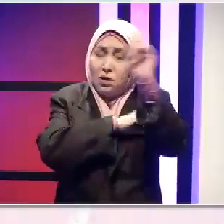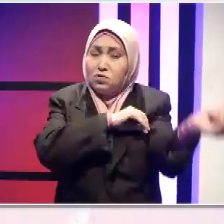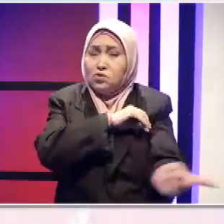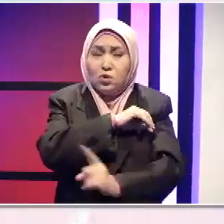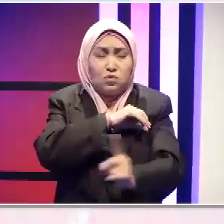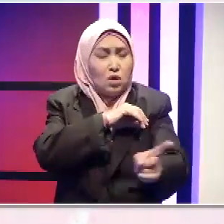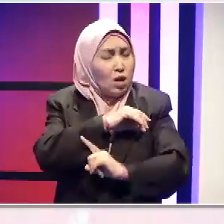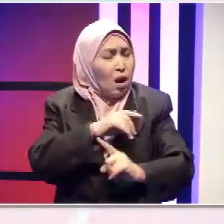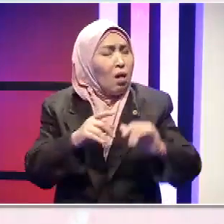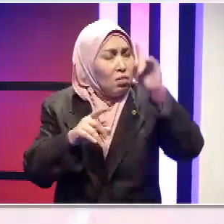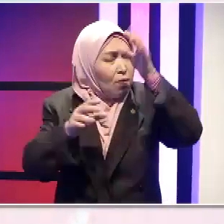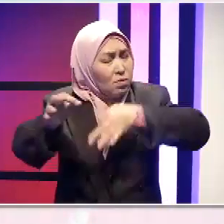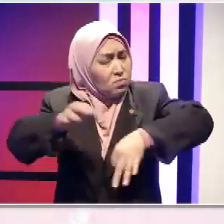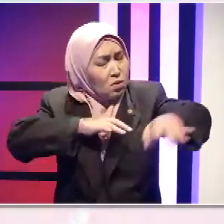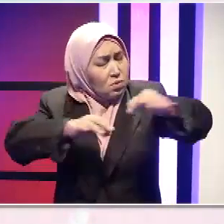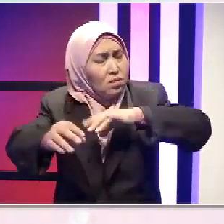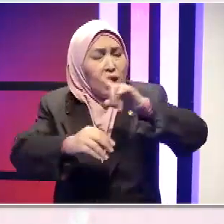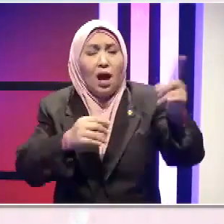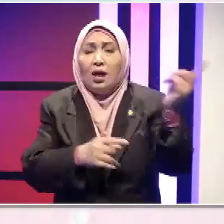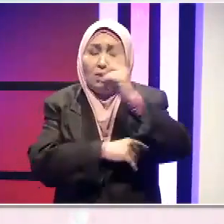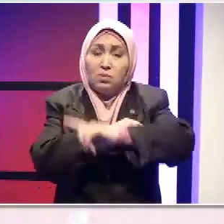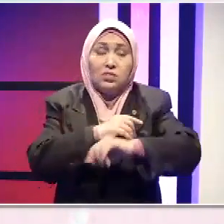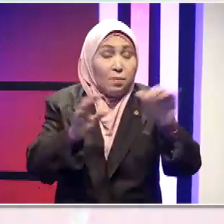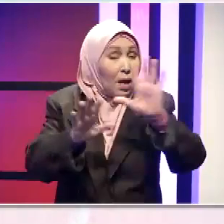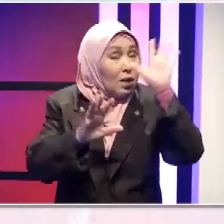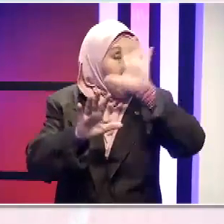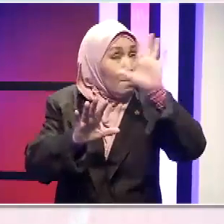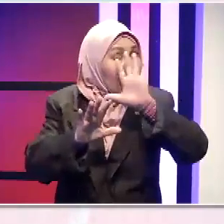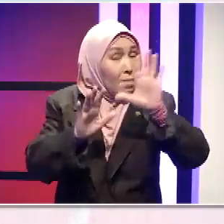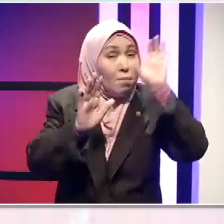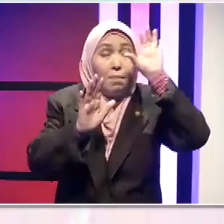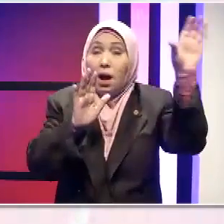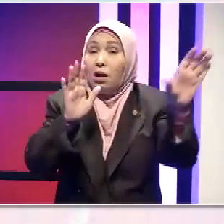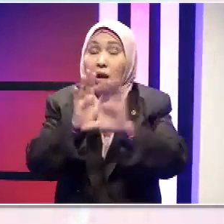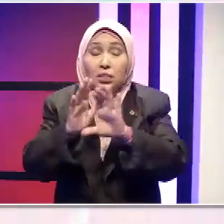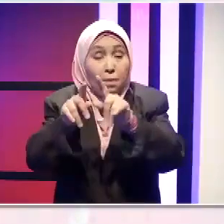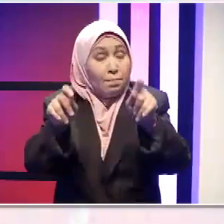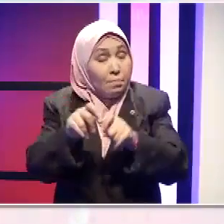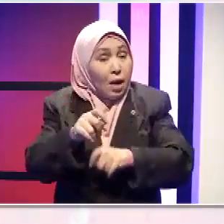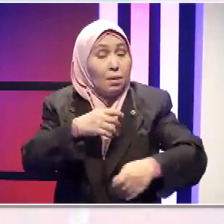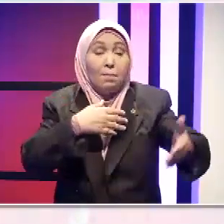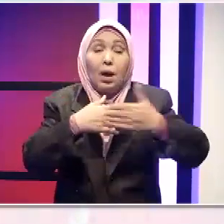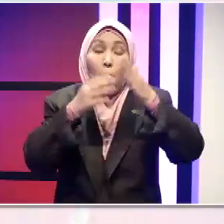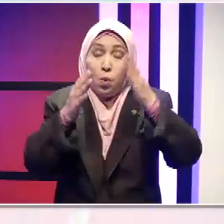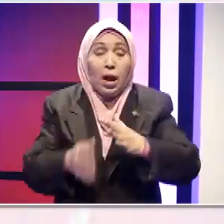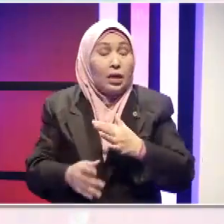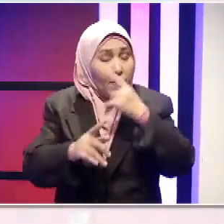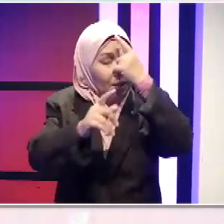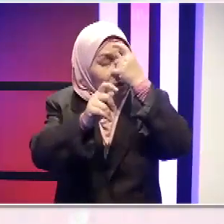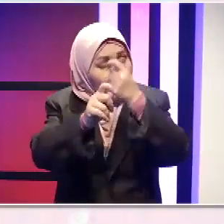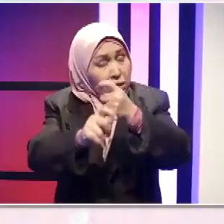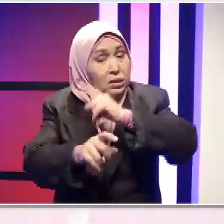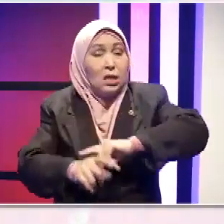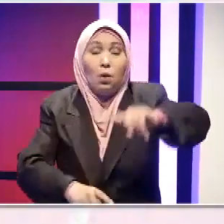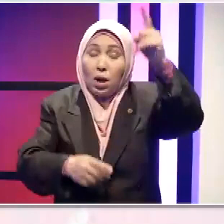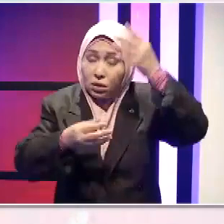menjelaskan tentang hari penyiksaan dan diikuti dengan gambaran tempat kembalinya orang-orang yang bertakwa terus sahaja yang